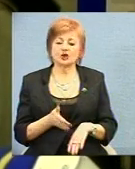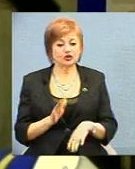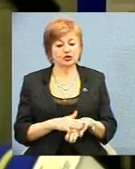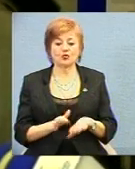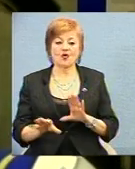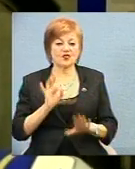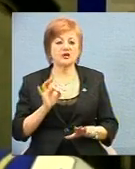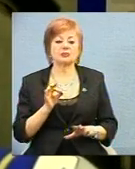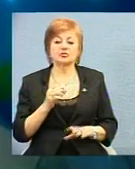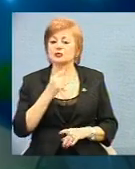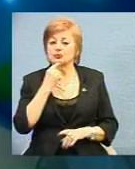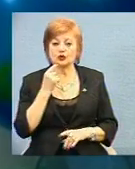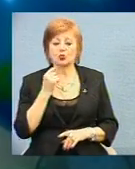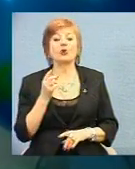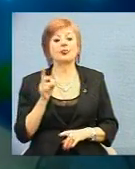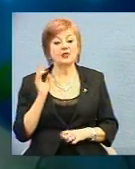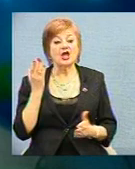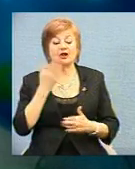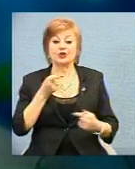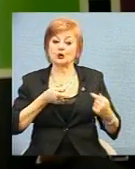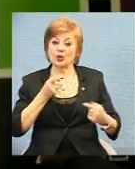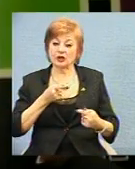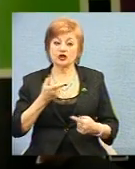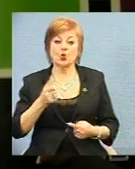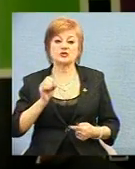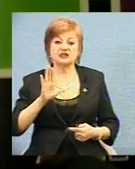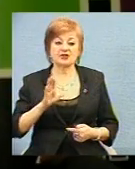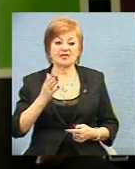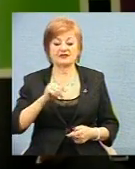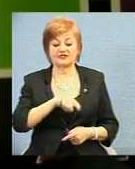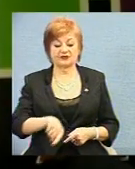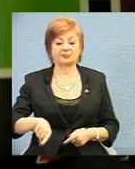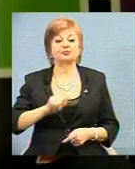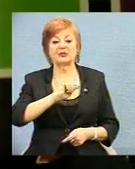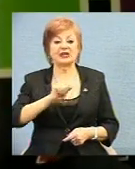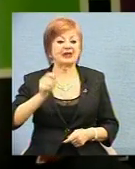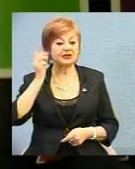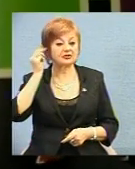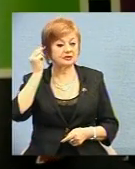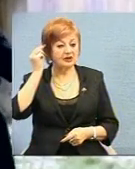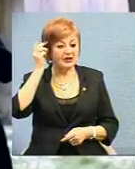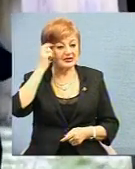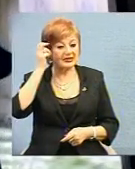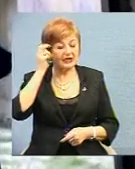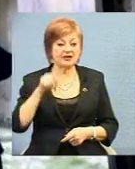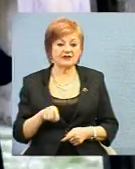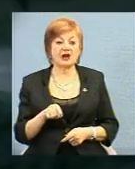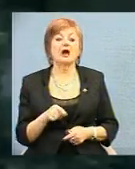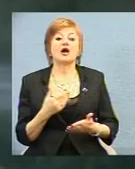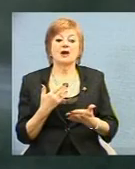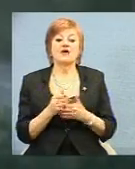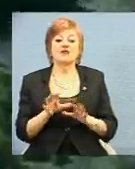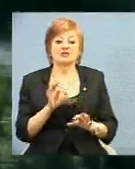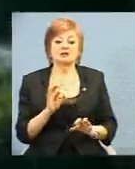нам, но все-таки придется. Кінокритик Олександр Гусев до Запоріжжя на кінофестиваль завітав із Києва. Оцінює стрічки за критерієм.